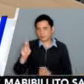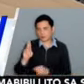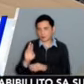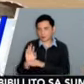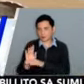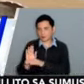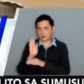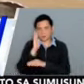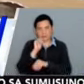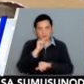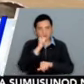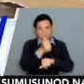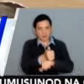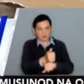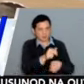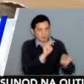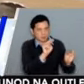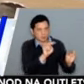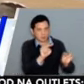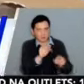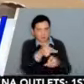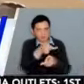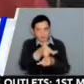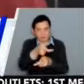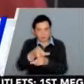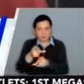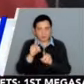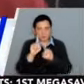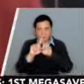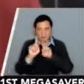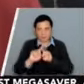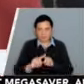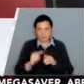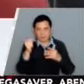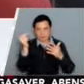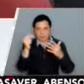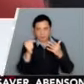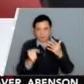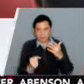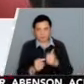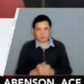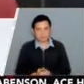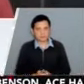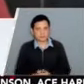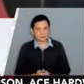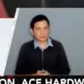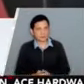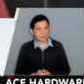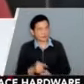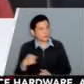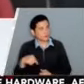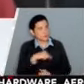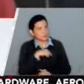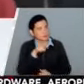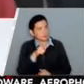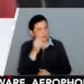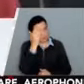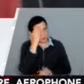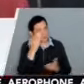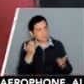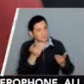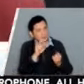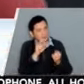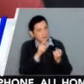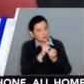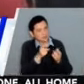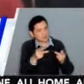instruments sa oras na matukoy nila ang lokasyon ng barko. Kailangan pong malaman kung saan nga po siya ngayon at kung ano po yung